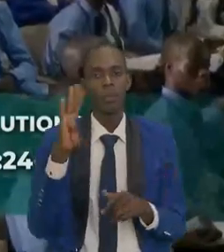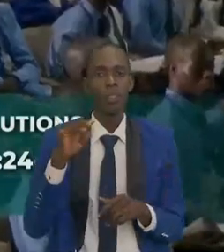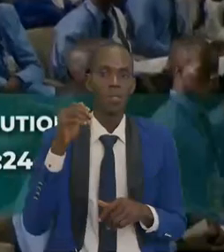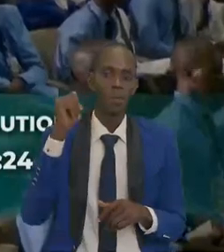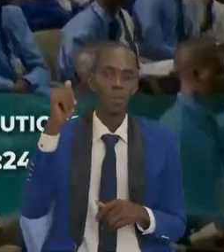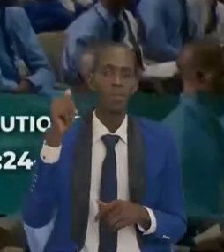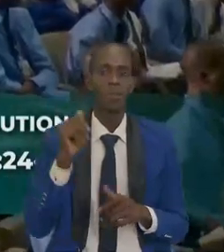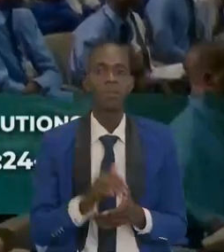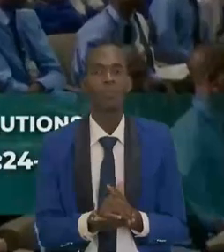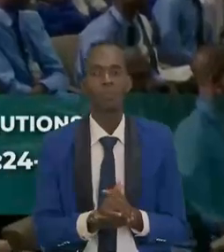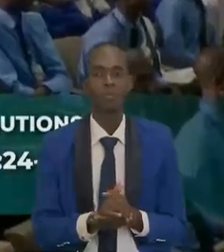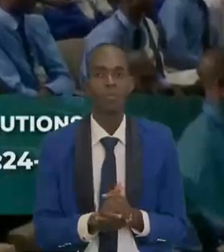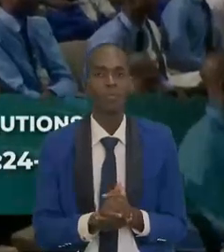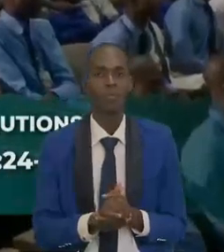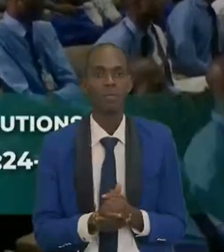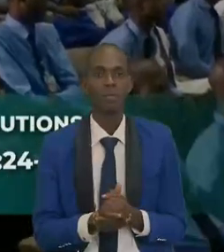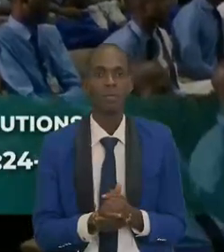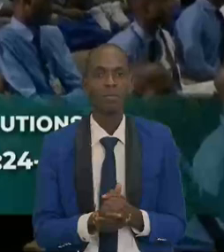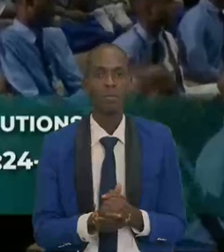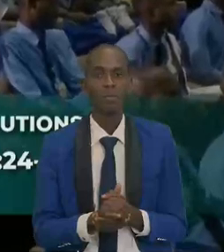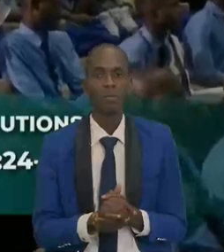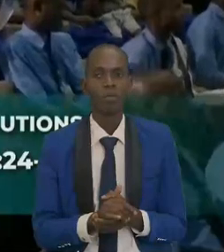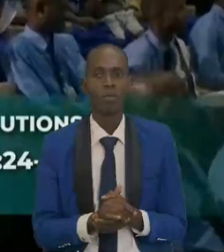par lui-même.